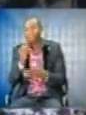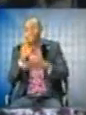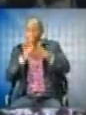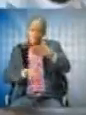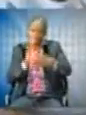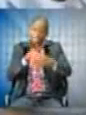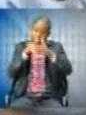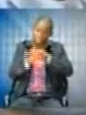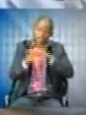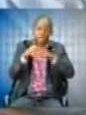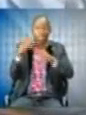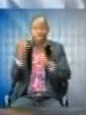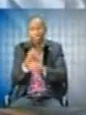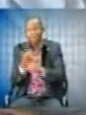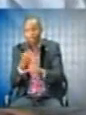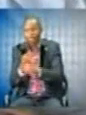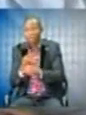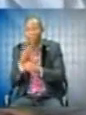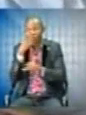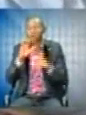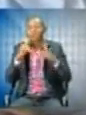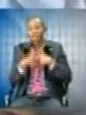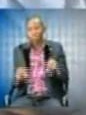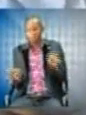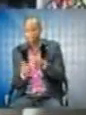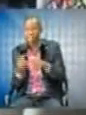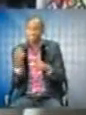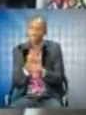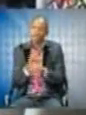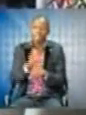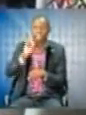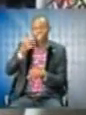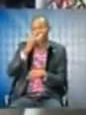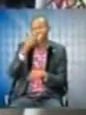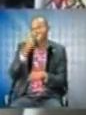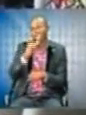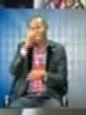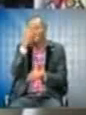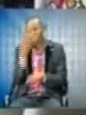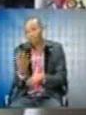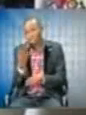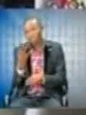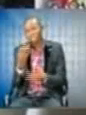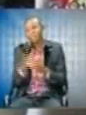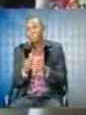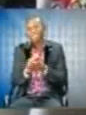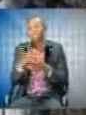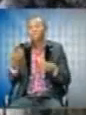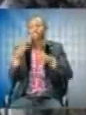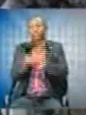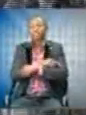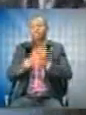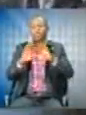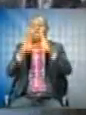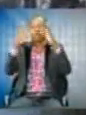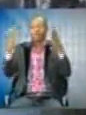en vue d'accéder à des emplois décents. Jeudi 14 février 2013, l'heure était à l'ouverture de l'atelier des formations des